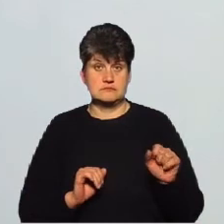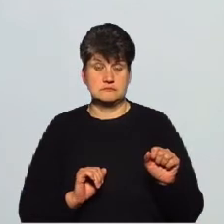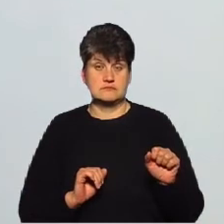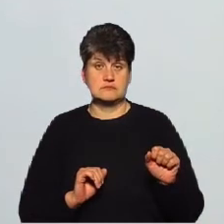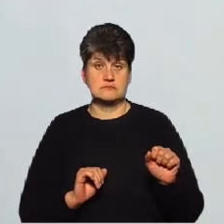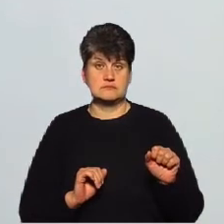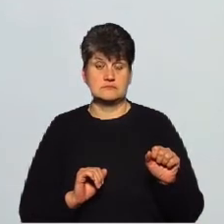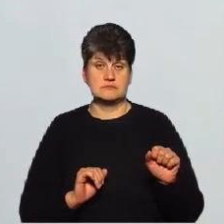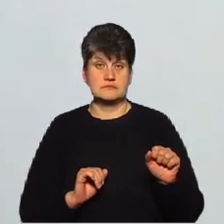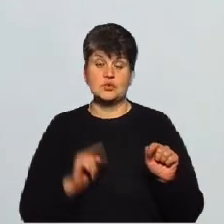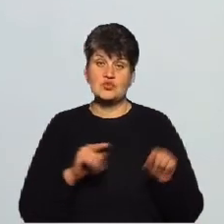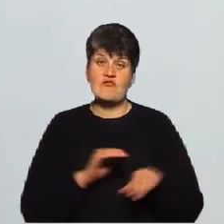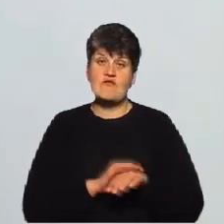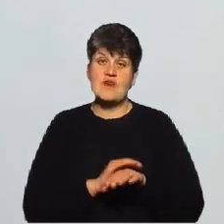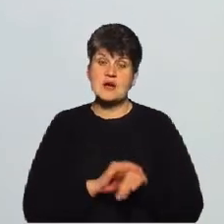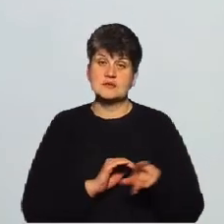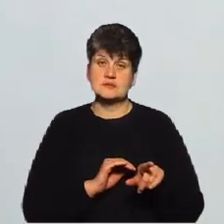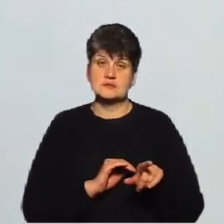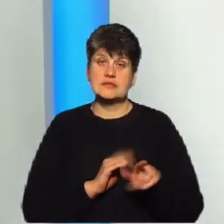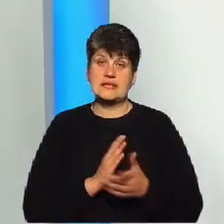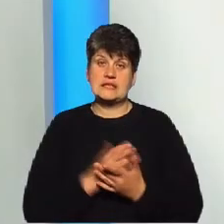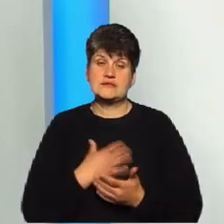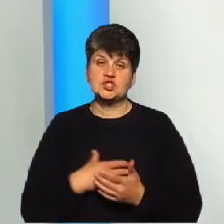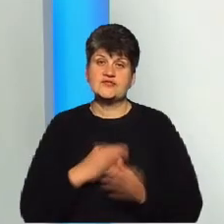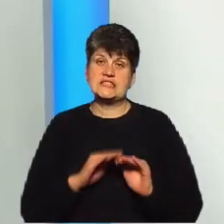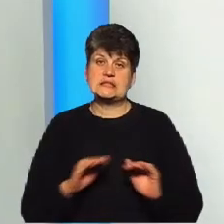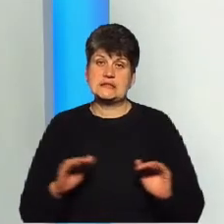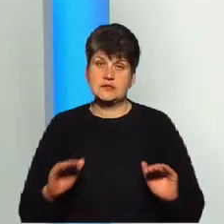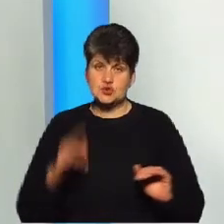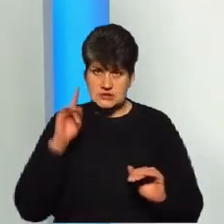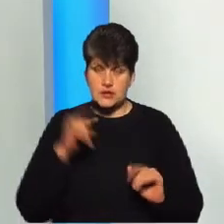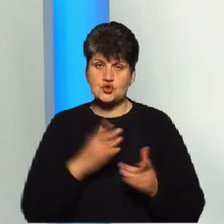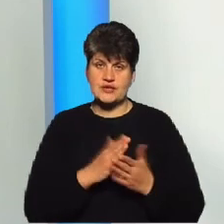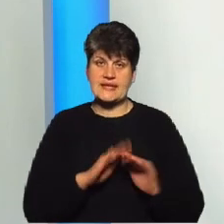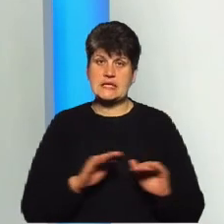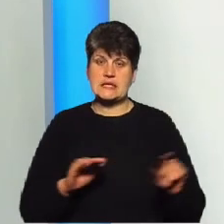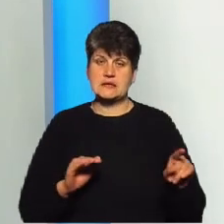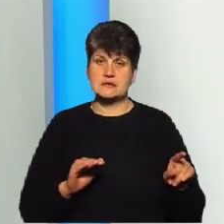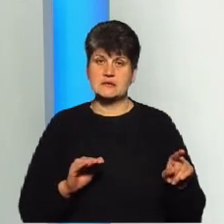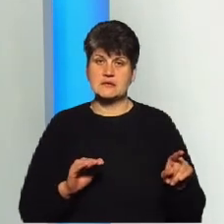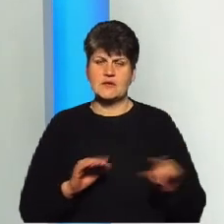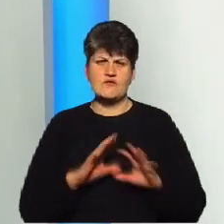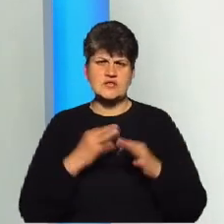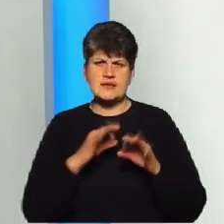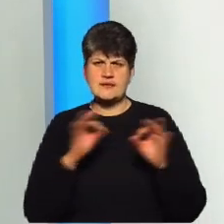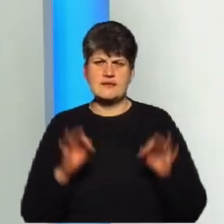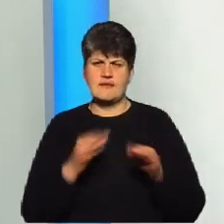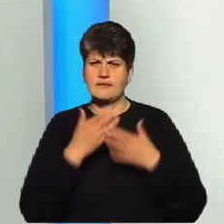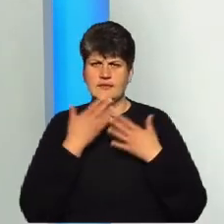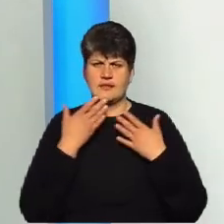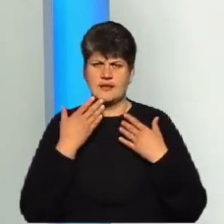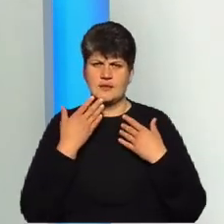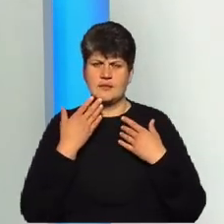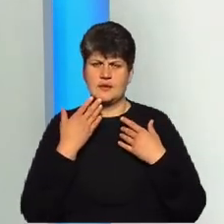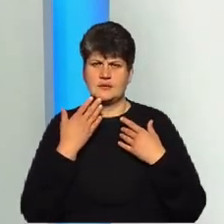Бачите, тут такий фактор грає як діти, тому що, якщо знають, що є діти, то вже ніяких не може бути відговорок, так, а